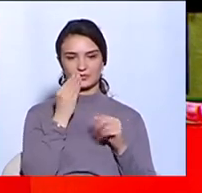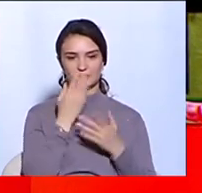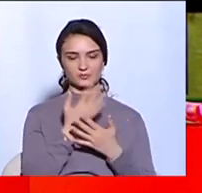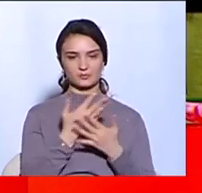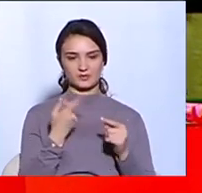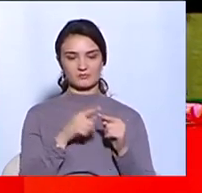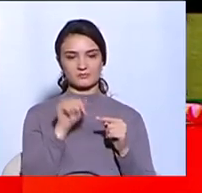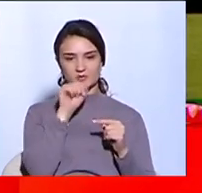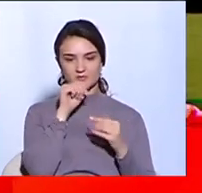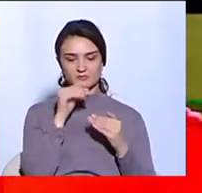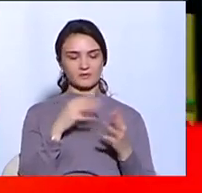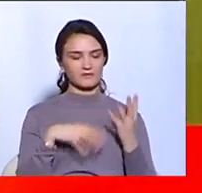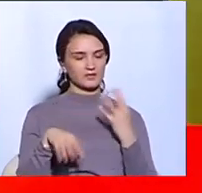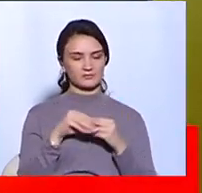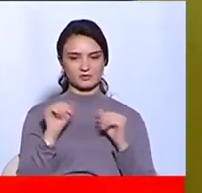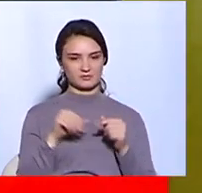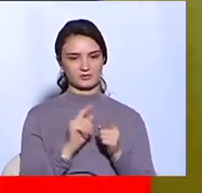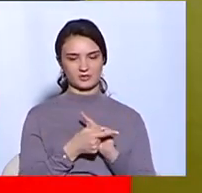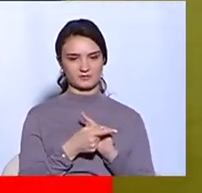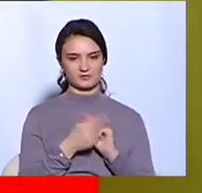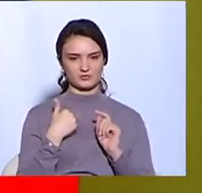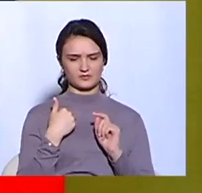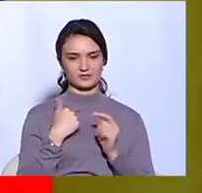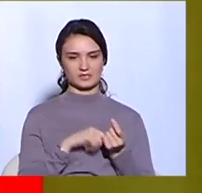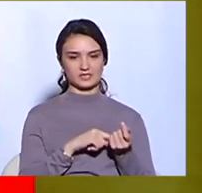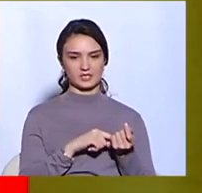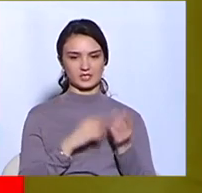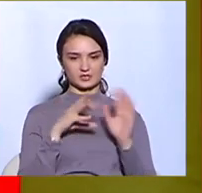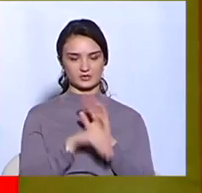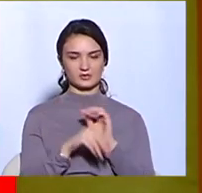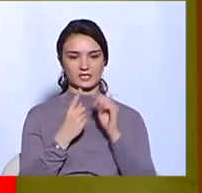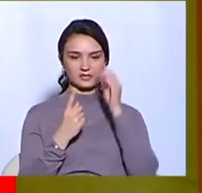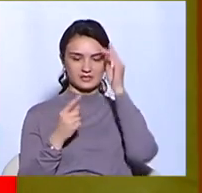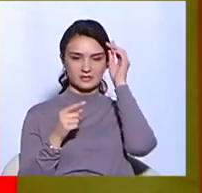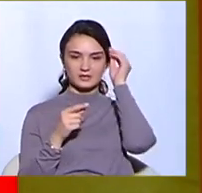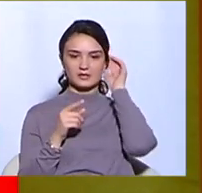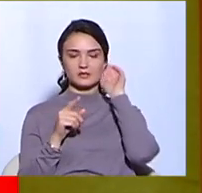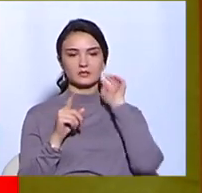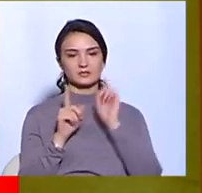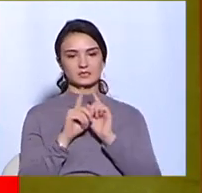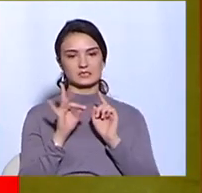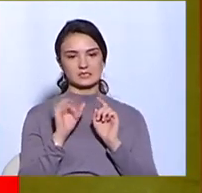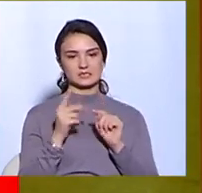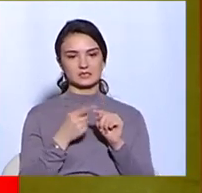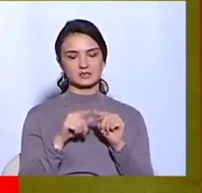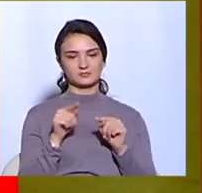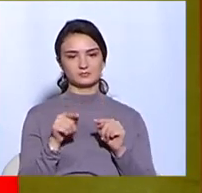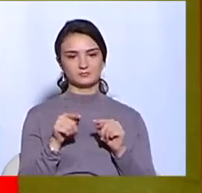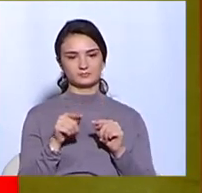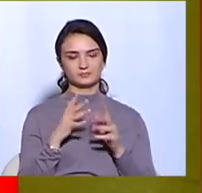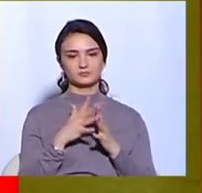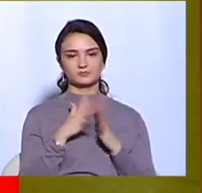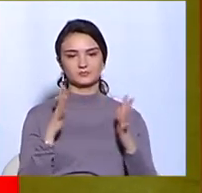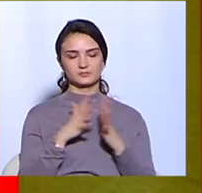რომელთა მეშვეობითაც ყველაფერი შეიძლება შეიცვალოს ჩვენს გენეტიკაში. ერთ-ერთი ასეთი მაღალი რისკის ჯგუფი ეს გამოყვეს